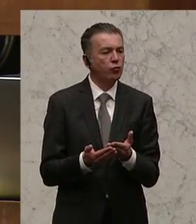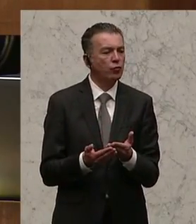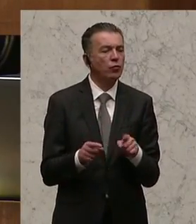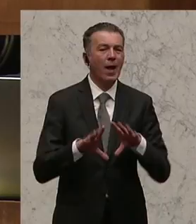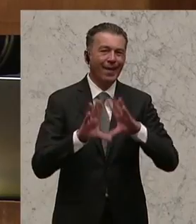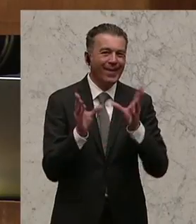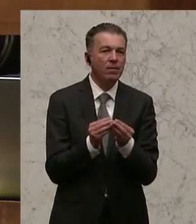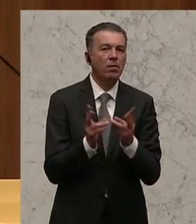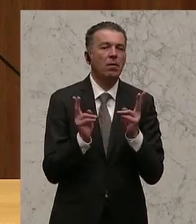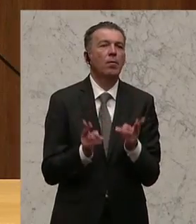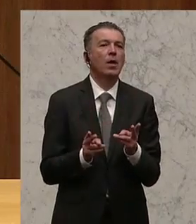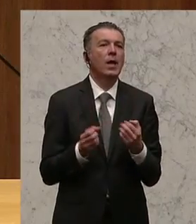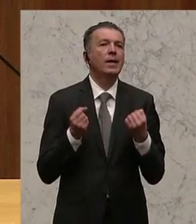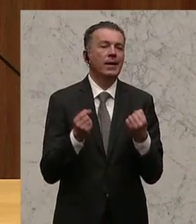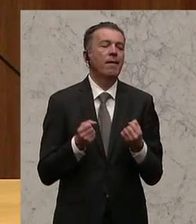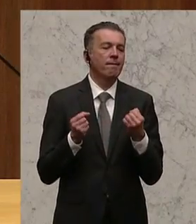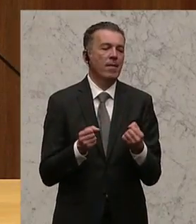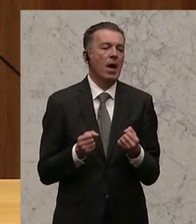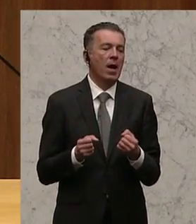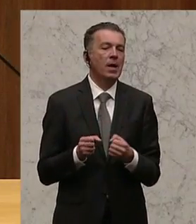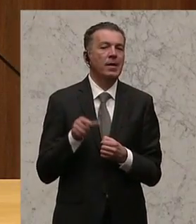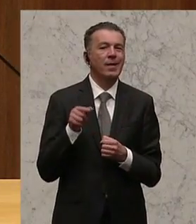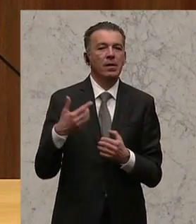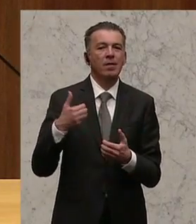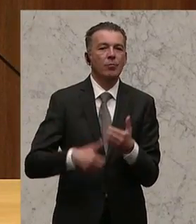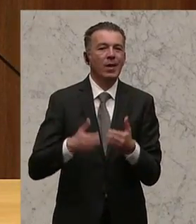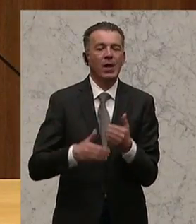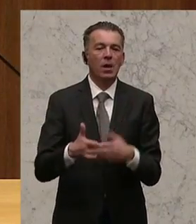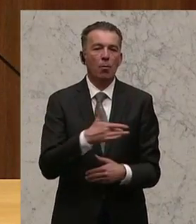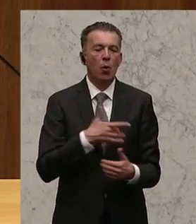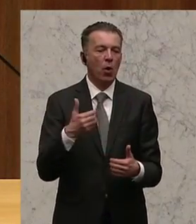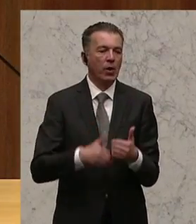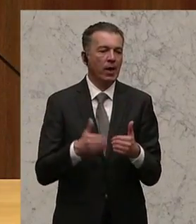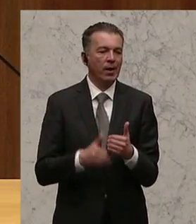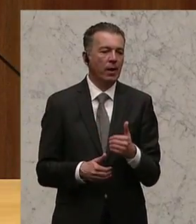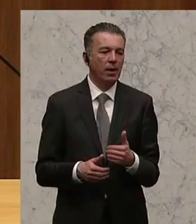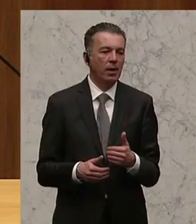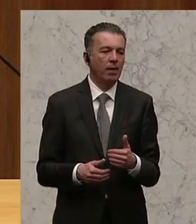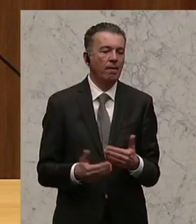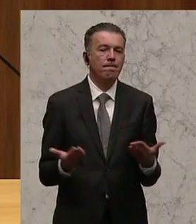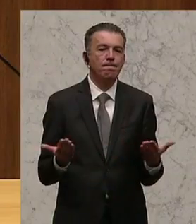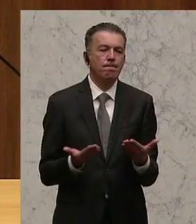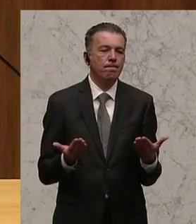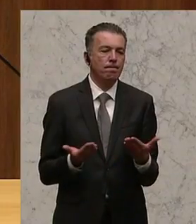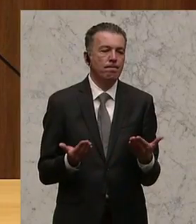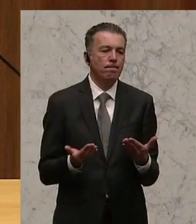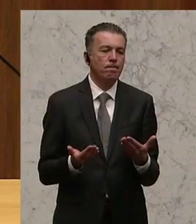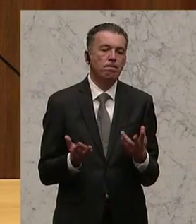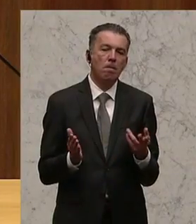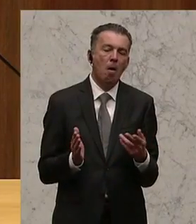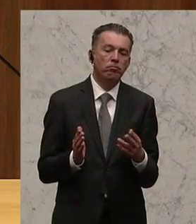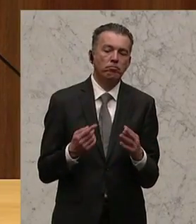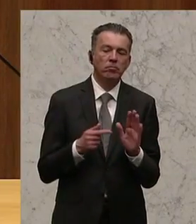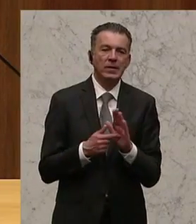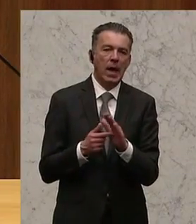man insgesamt die Gewaltanwendung in diesem Krieg und Bürgerkrieg, wo man hier eine negative Position dazu einnimmt